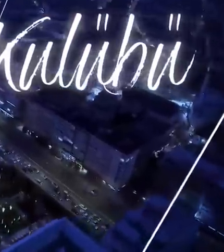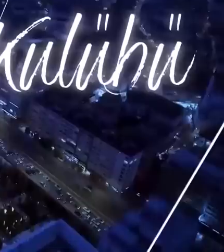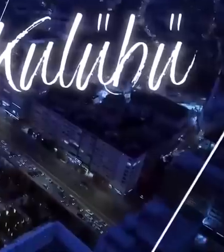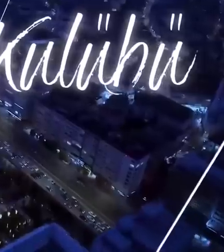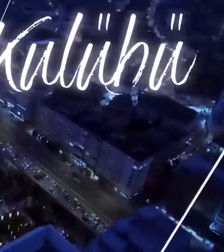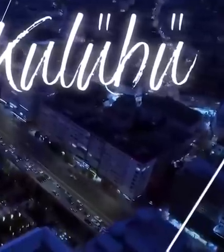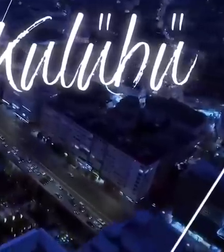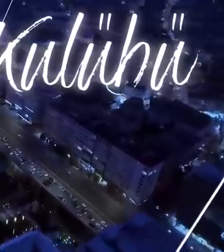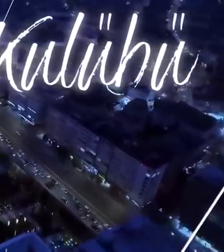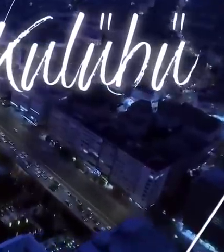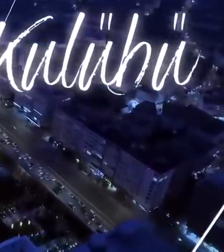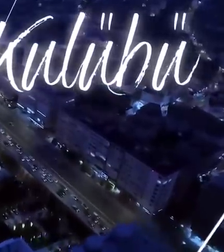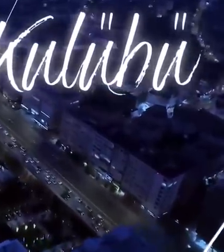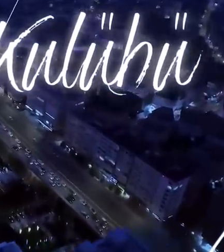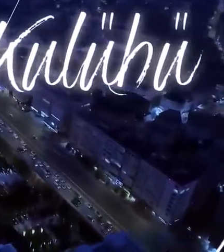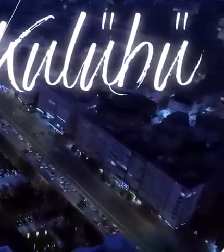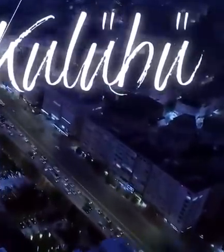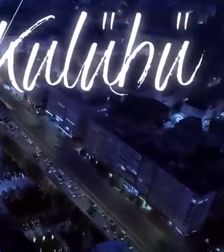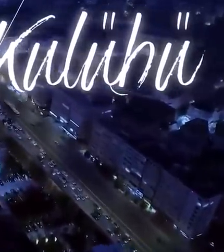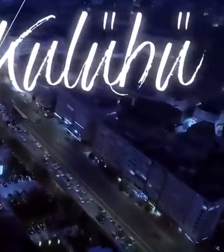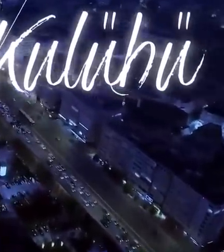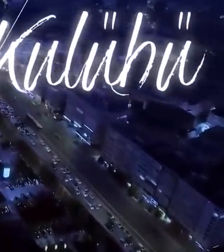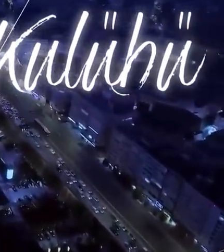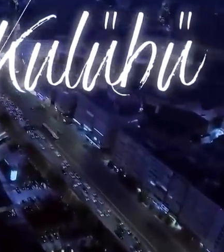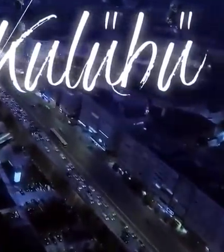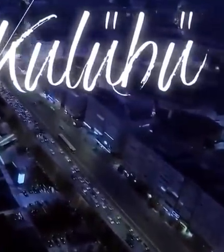Şimdi karşınızda Okan Bayülgen.